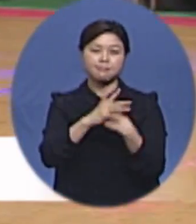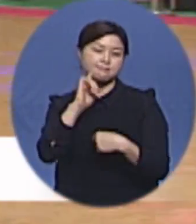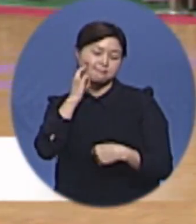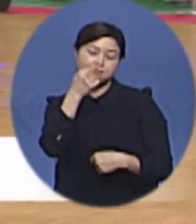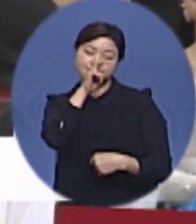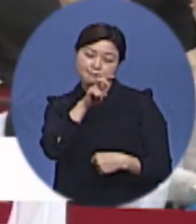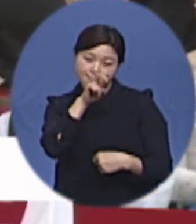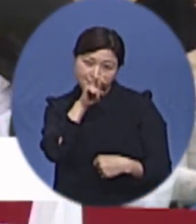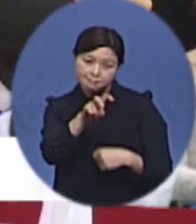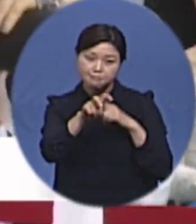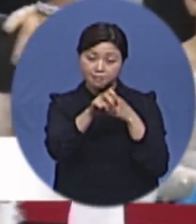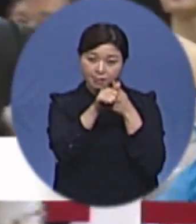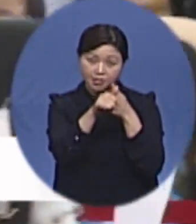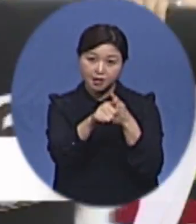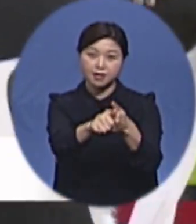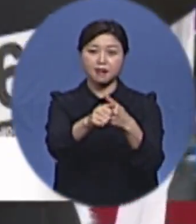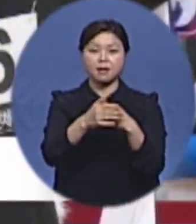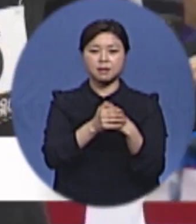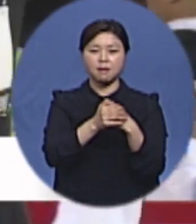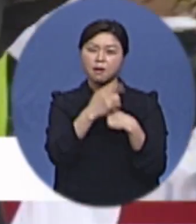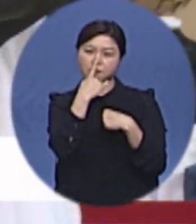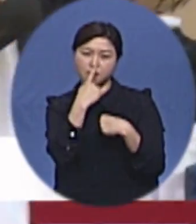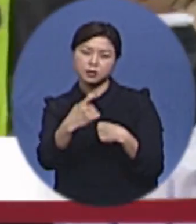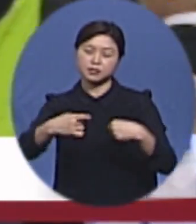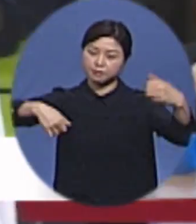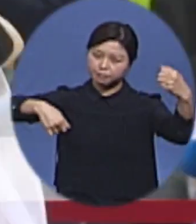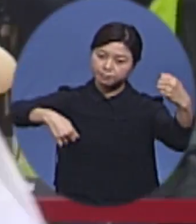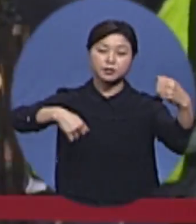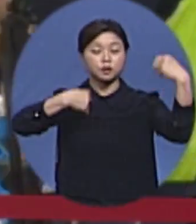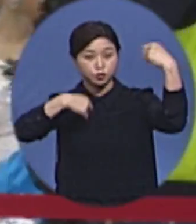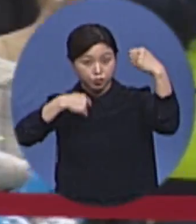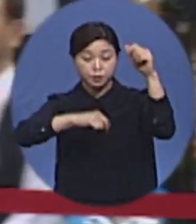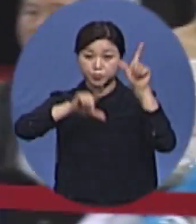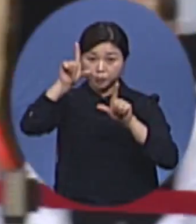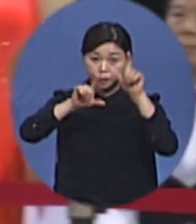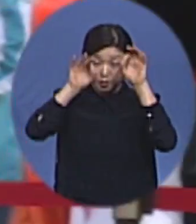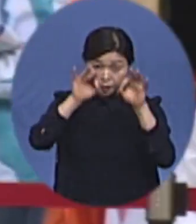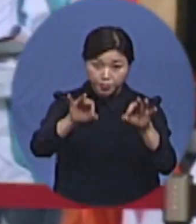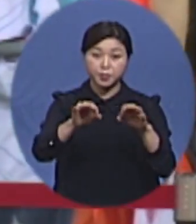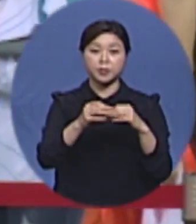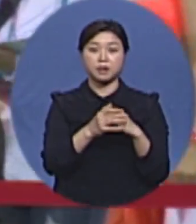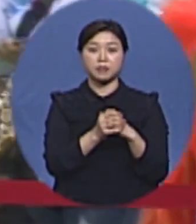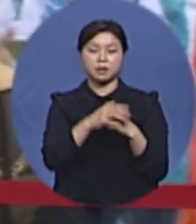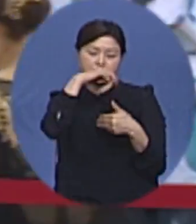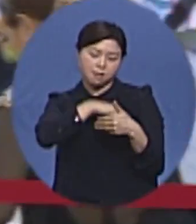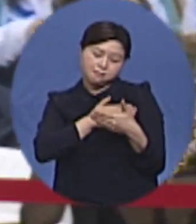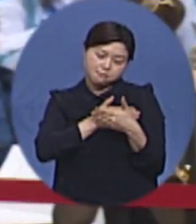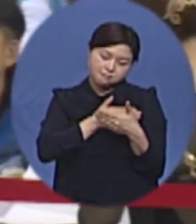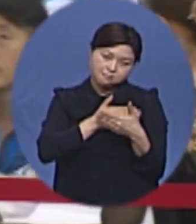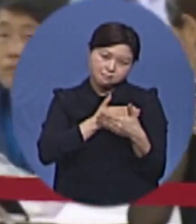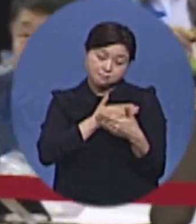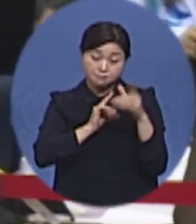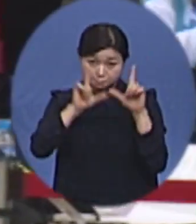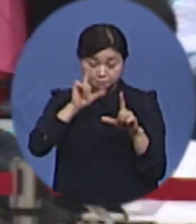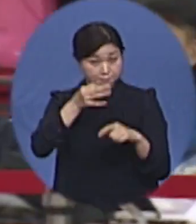선율에 맞춰 한 동작을 만들어가는 선수들의 모습에서는 신중함과 함께 설레는 마음이